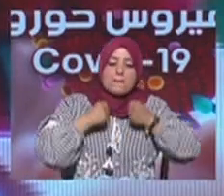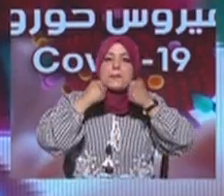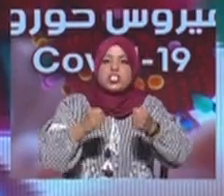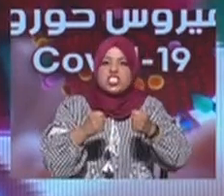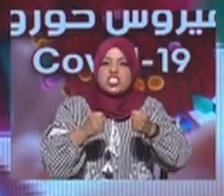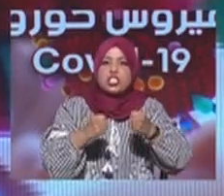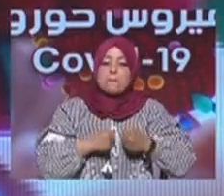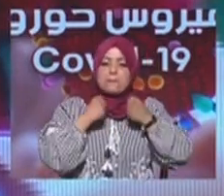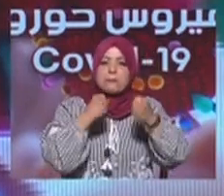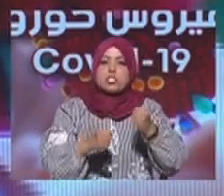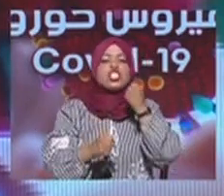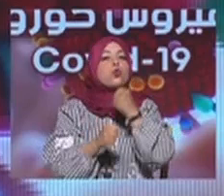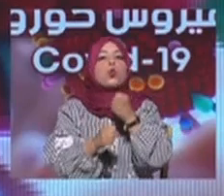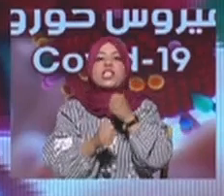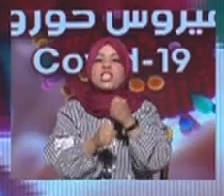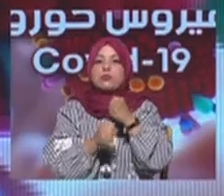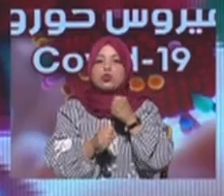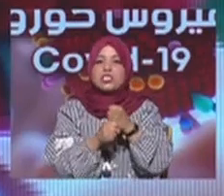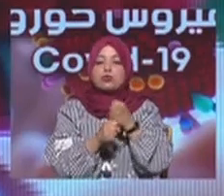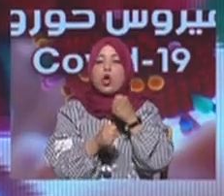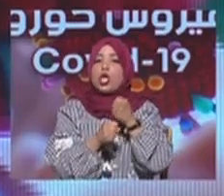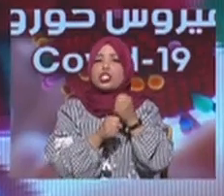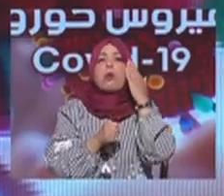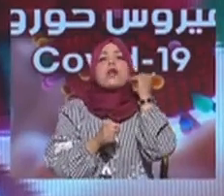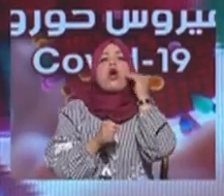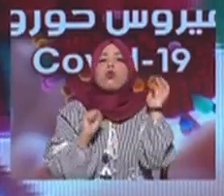اللي نحن نخدمه يلزمناش نقلقه خاطر هو